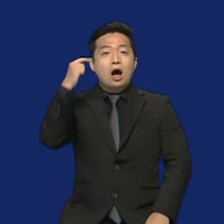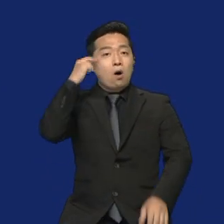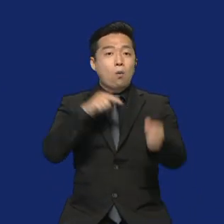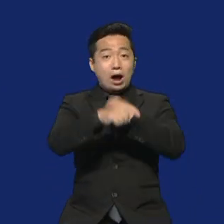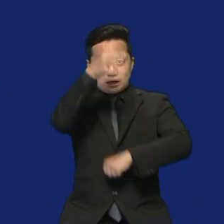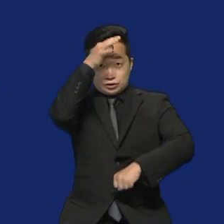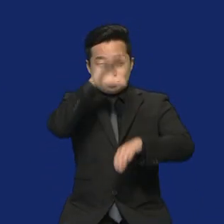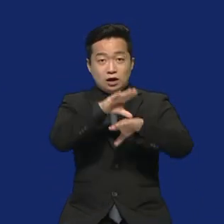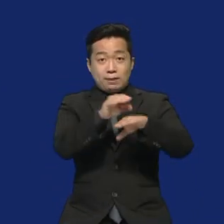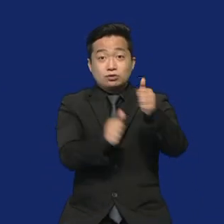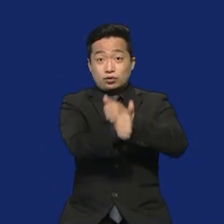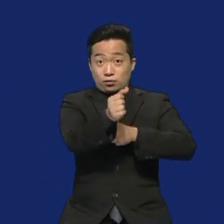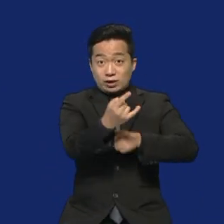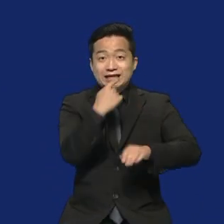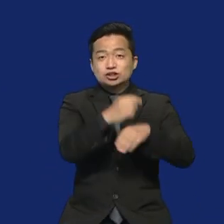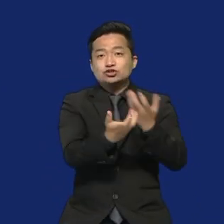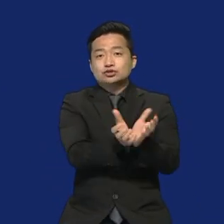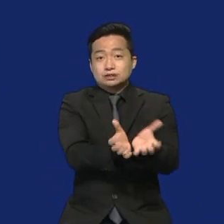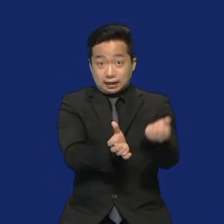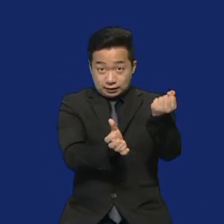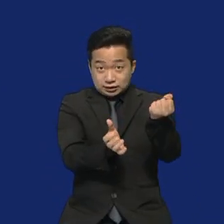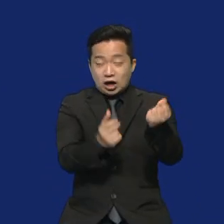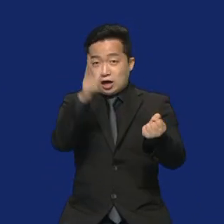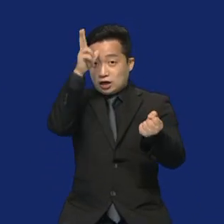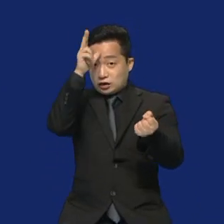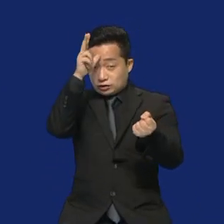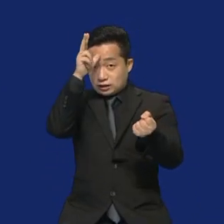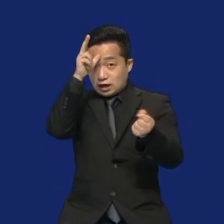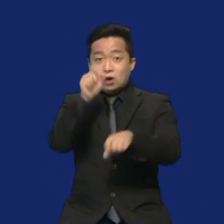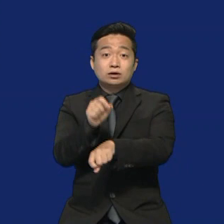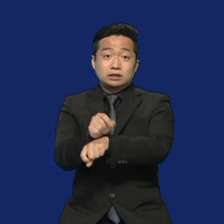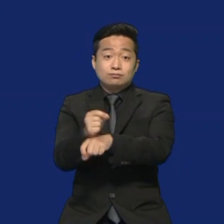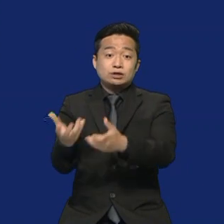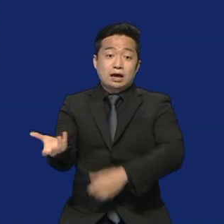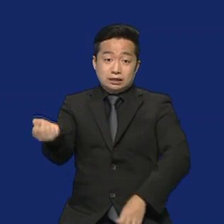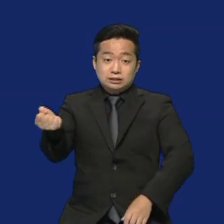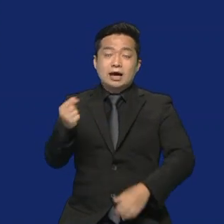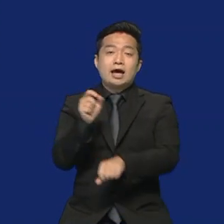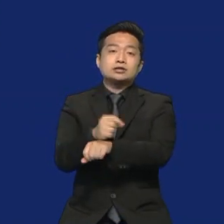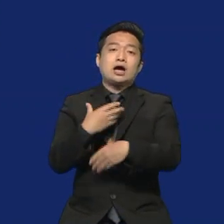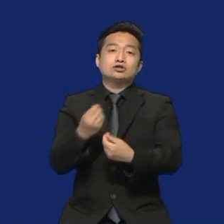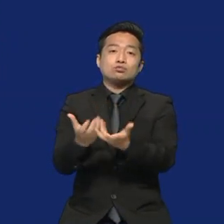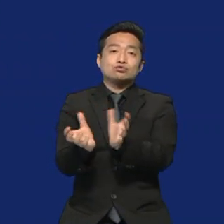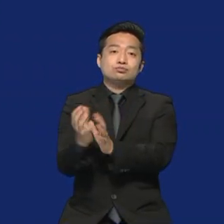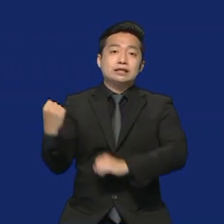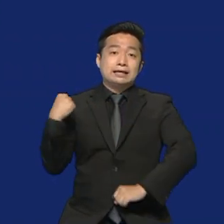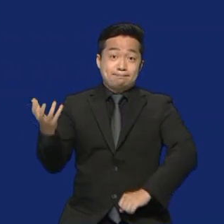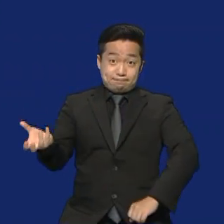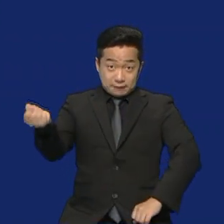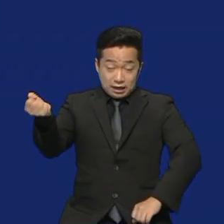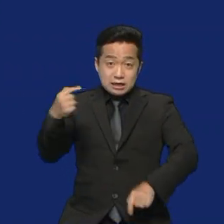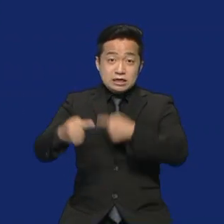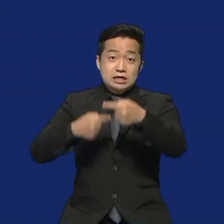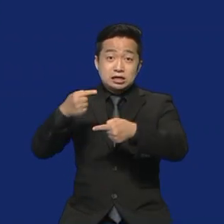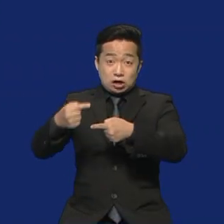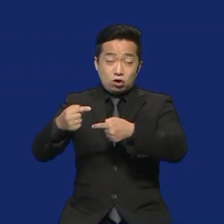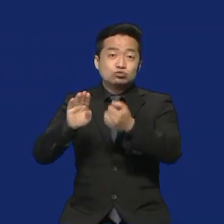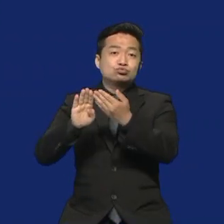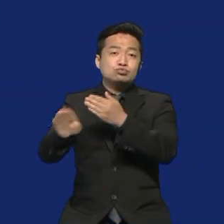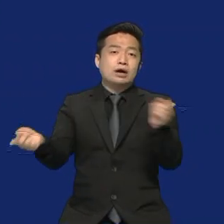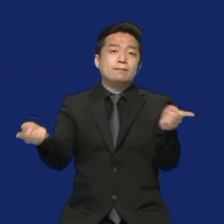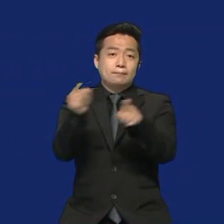민주당이, 경찰과 선거사무를 관장할 행정안전위원회는 국민의힘이 우선 맡고 1년 뒤 맞바꾸는